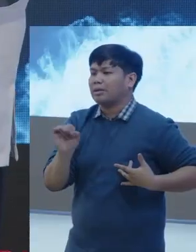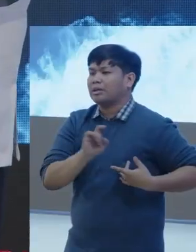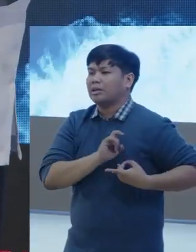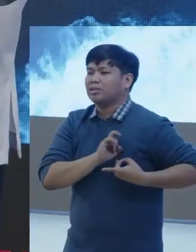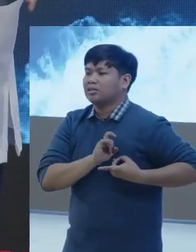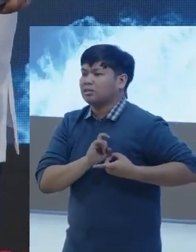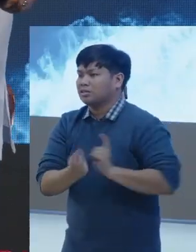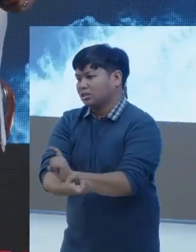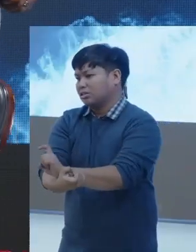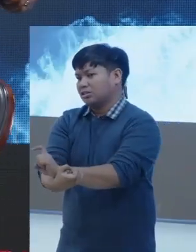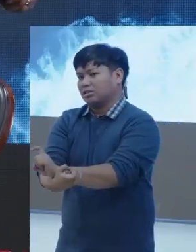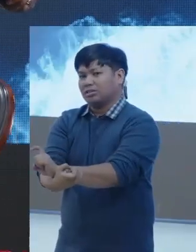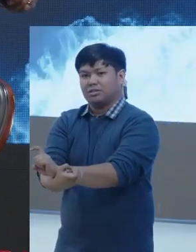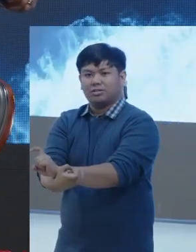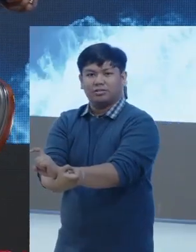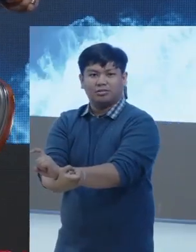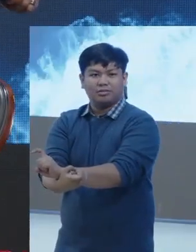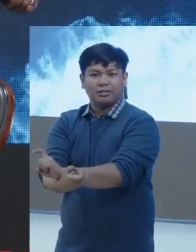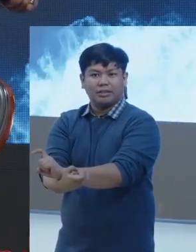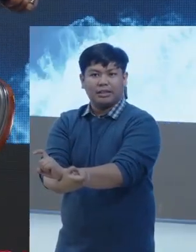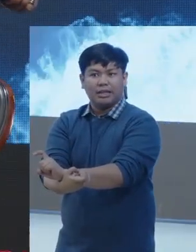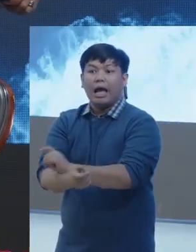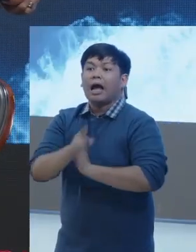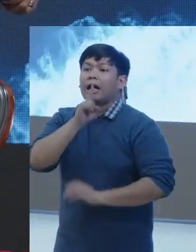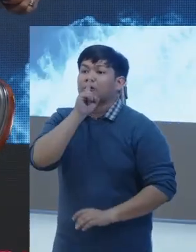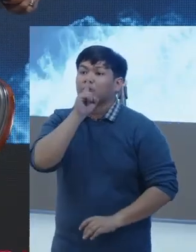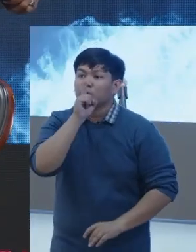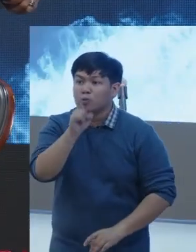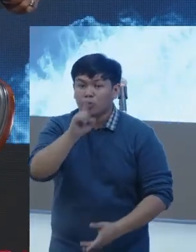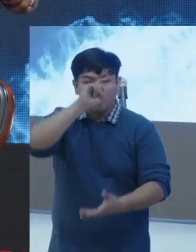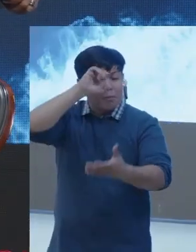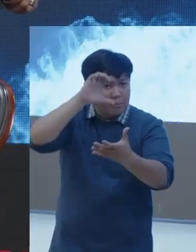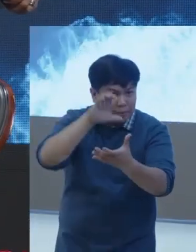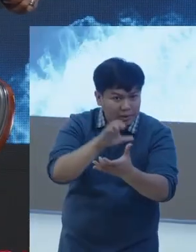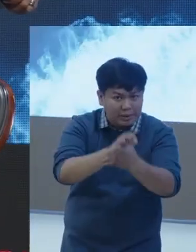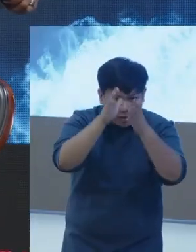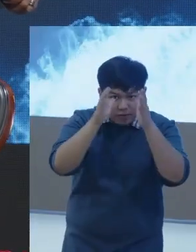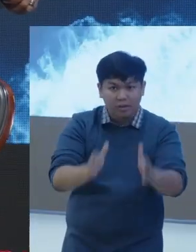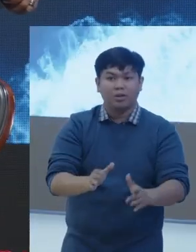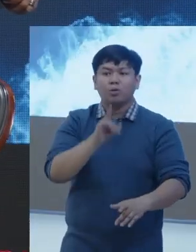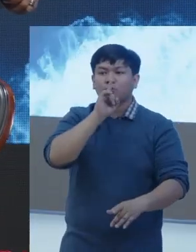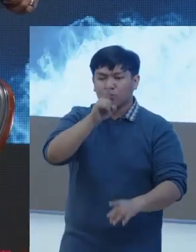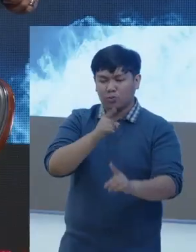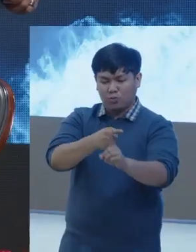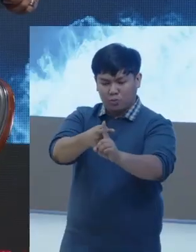Ang pagbabago na tunay is they turned from their evil way.